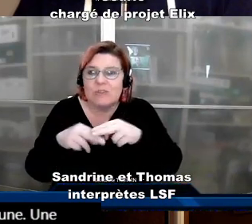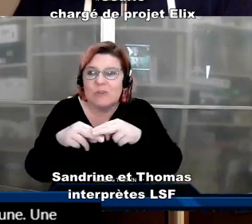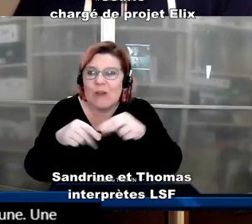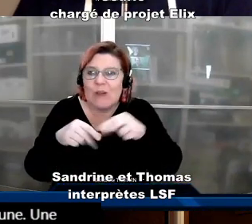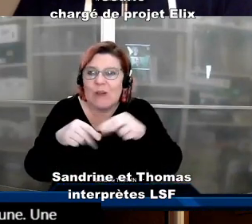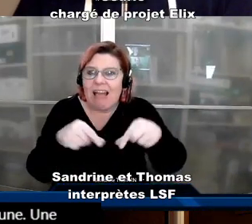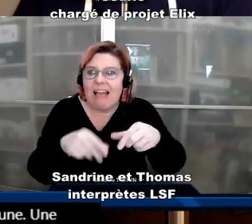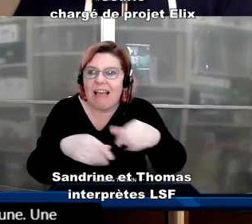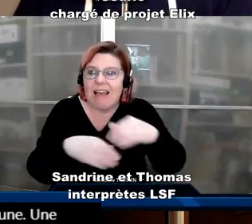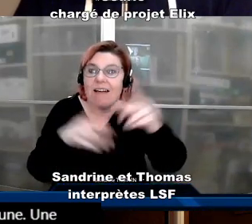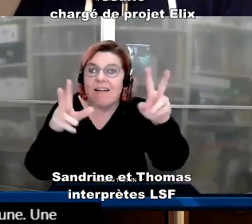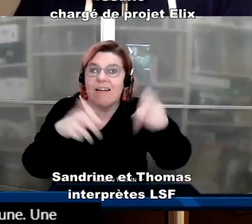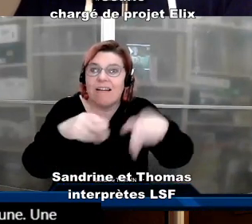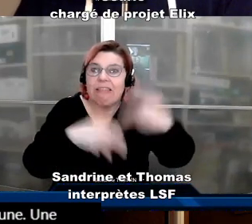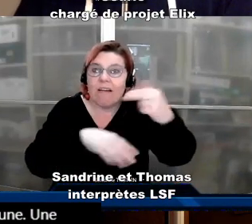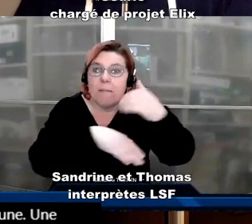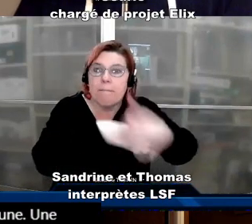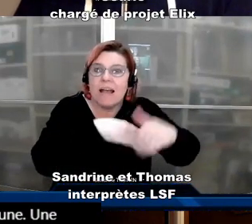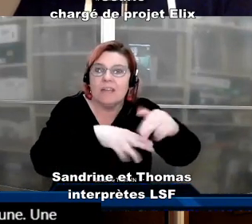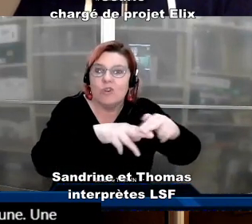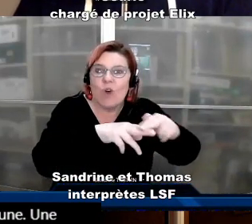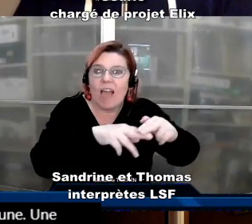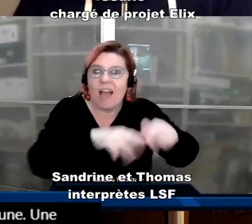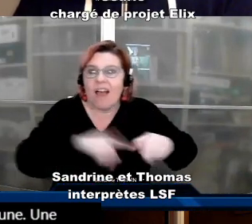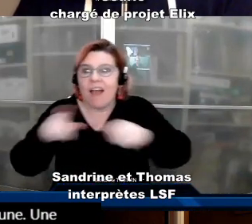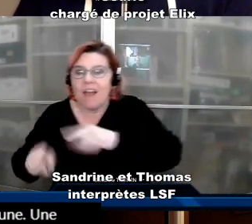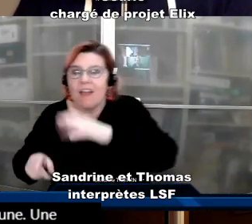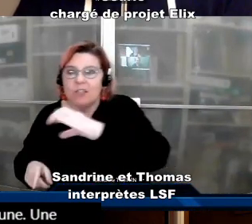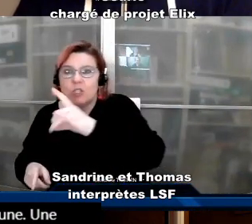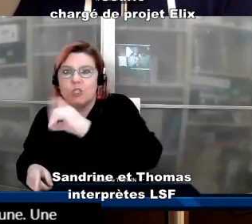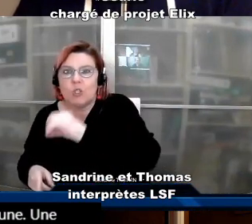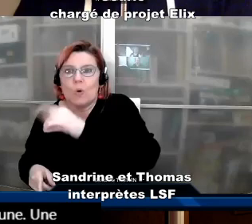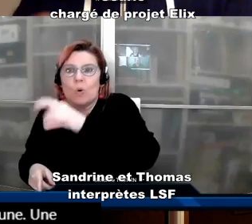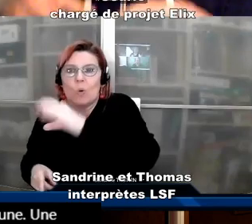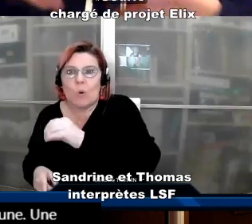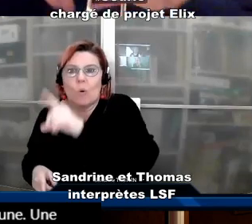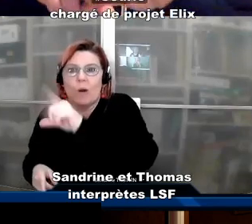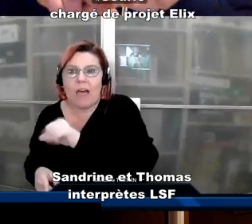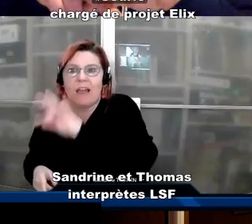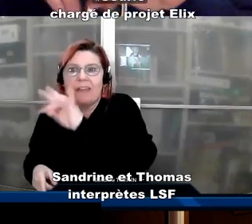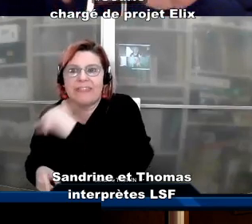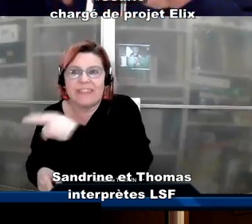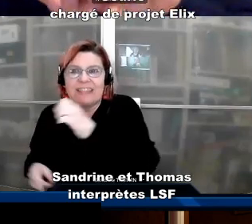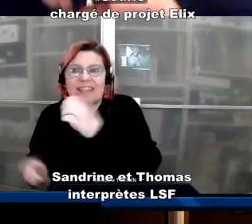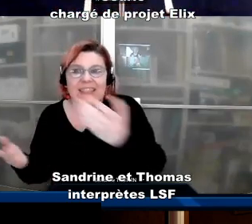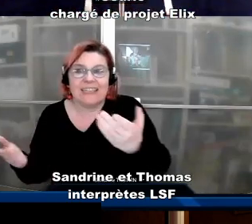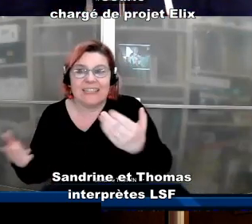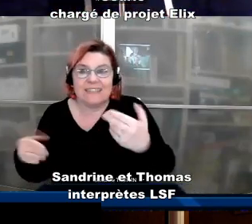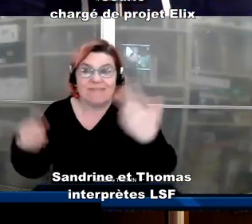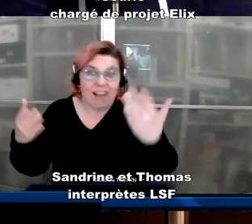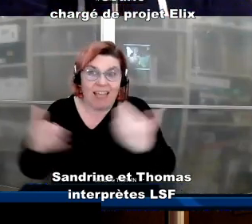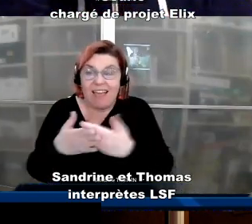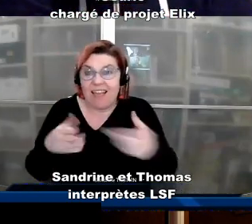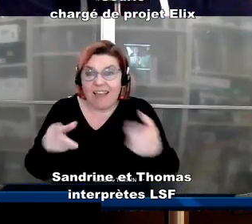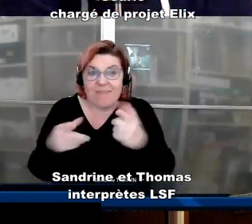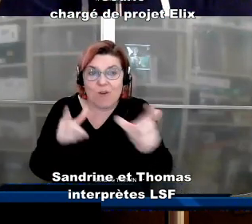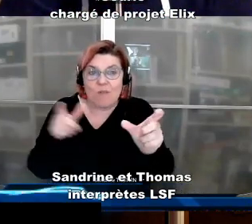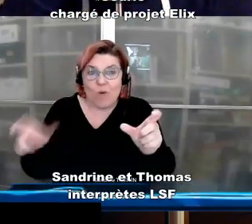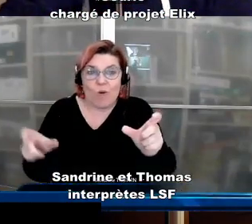les deux mots sont justes, c'est juste des différences régionales. Comme on avait dit à Paris, un peu c'est comme